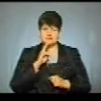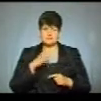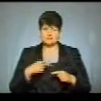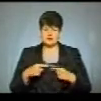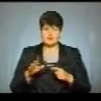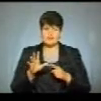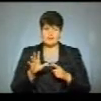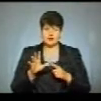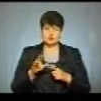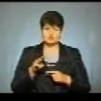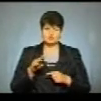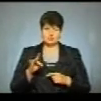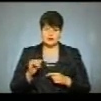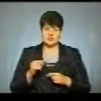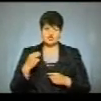турі чемпіонату України.